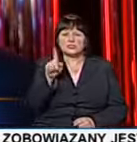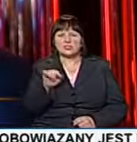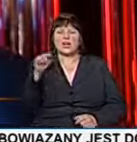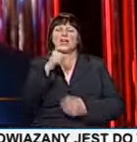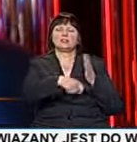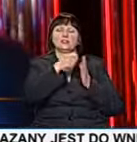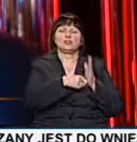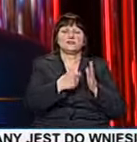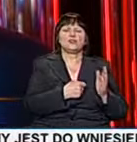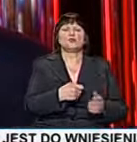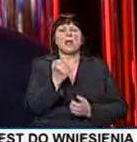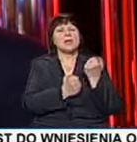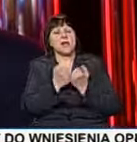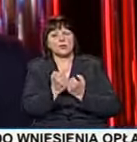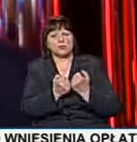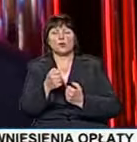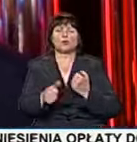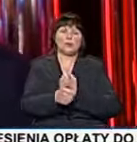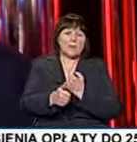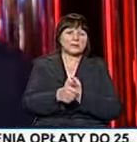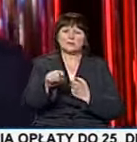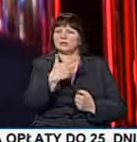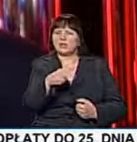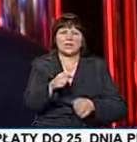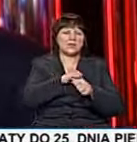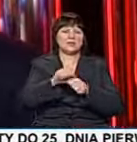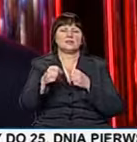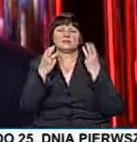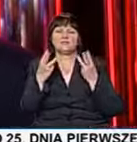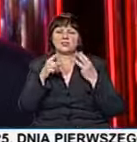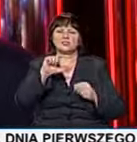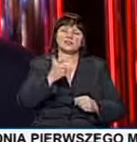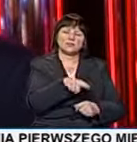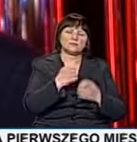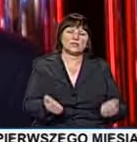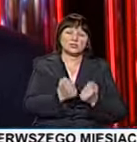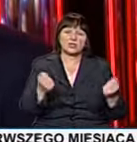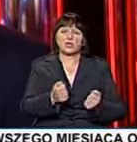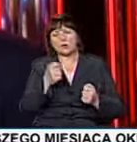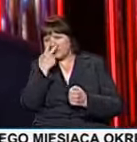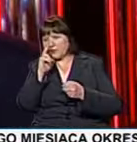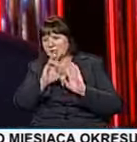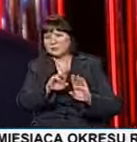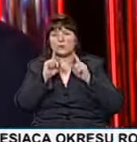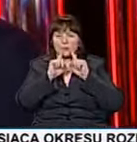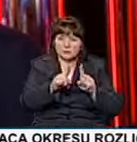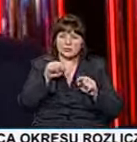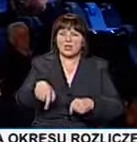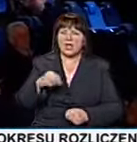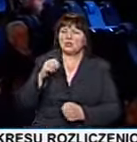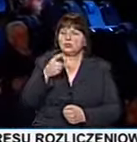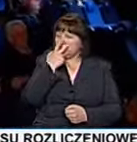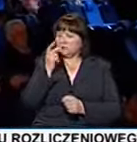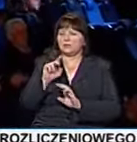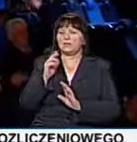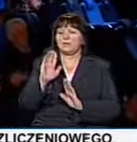my nie ingerujemy w to, co się tam dzieje. Tak? To oni kreują rzeczywistość, my ją obserwujemy i komentujemy.